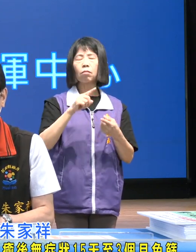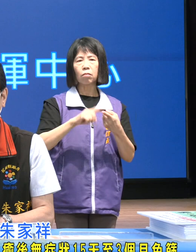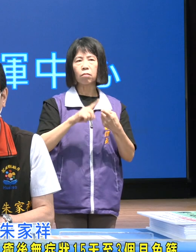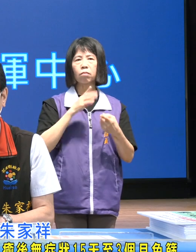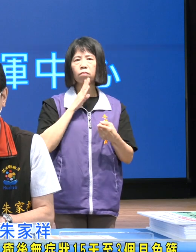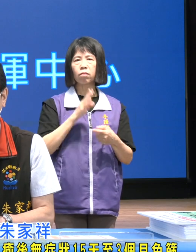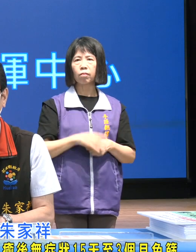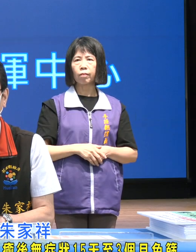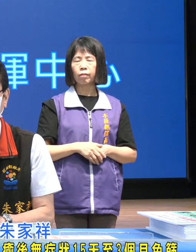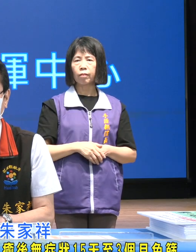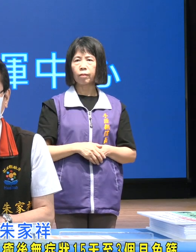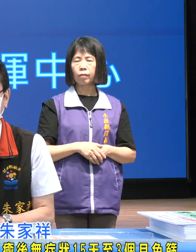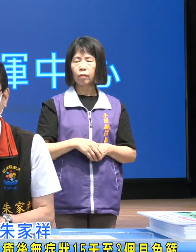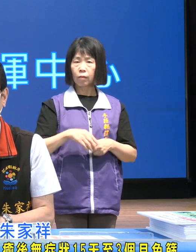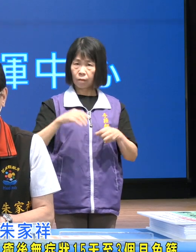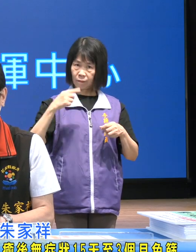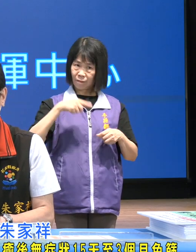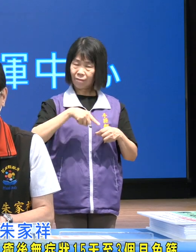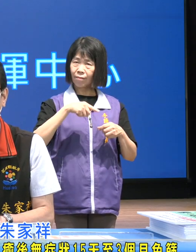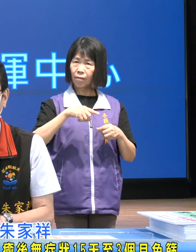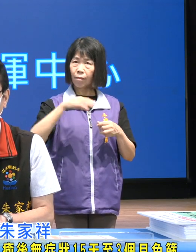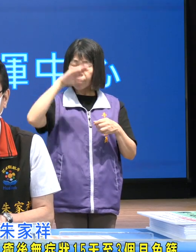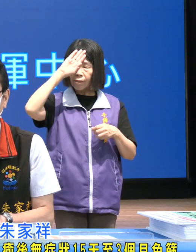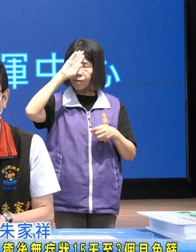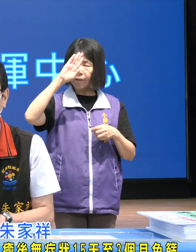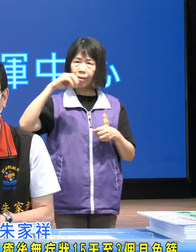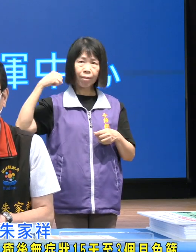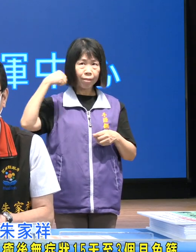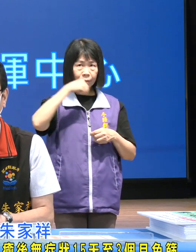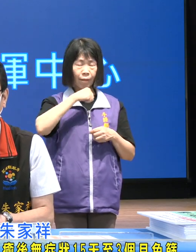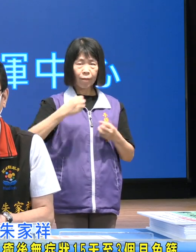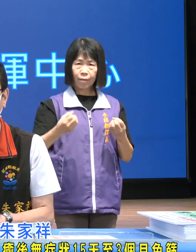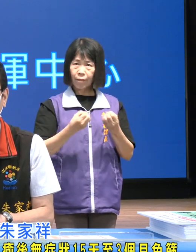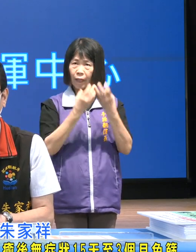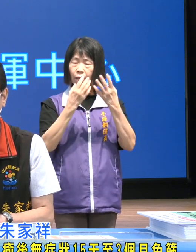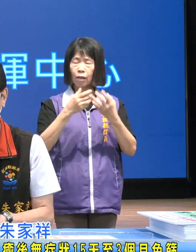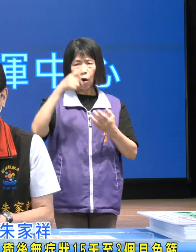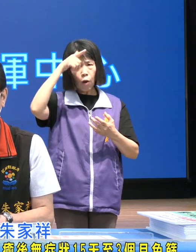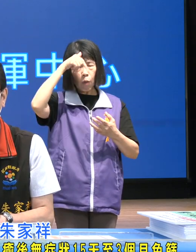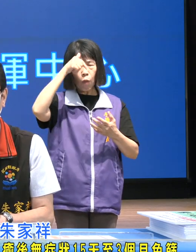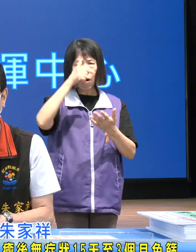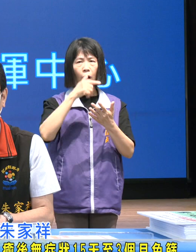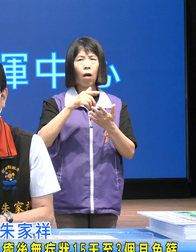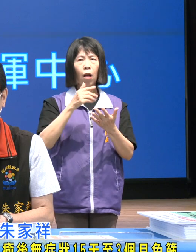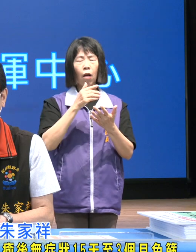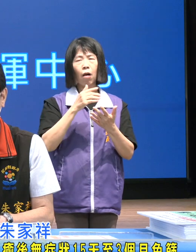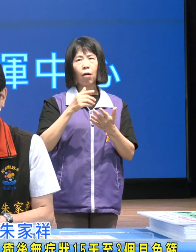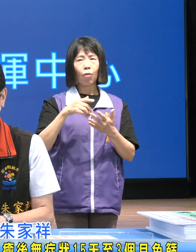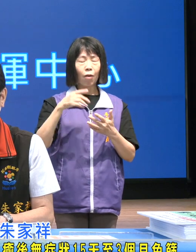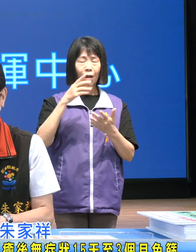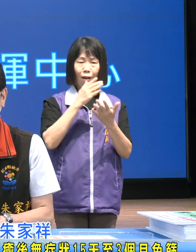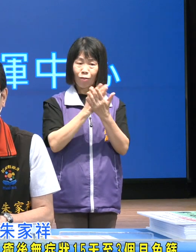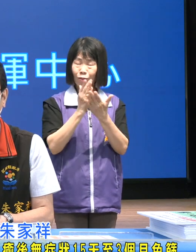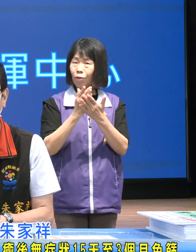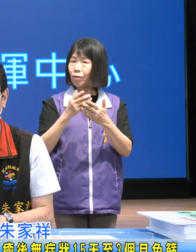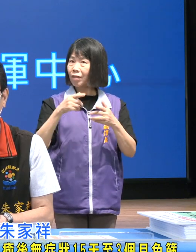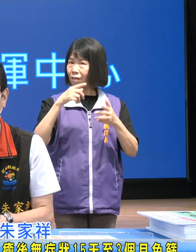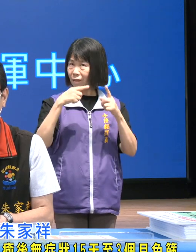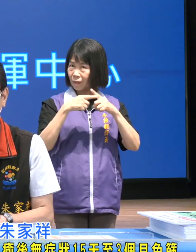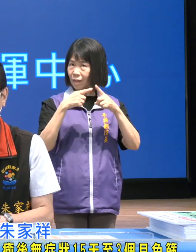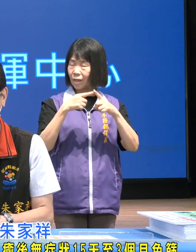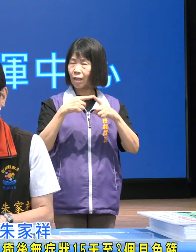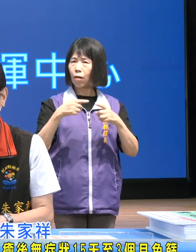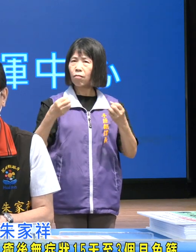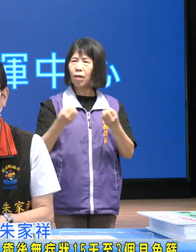讲呢，在我们国内啊的这个发生率，当然我们黄种人发生机会比白种人啊要来的啊低